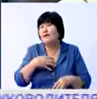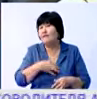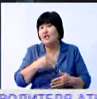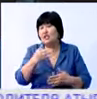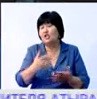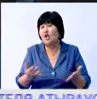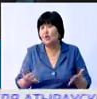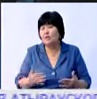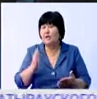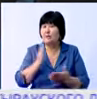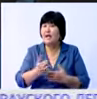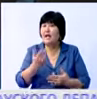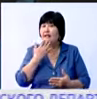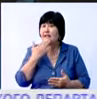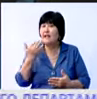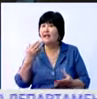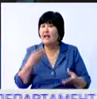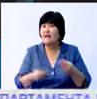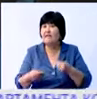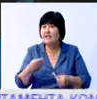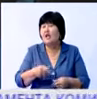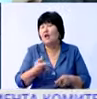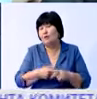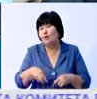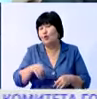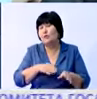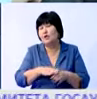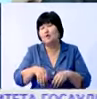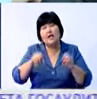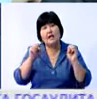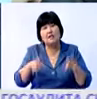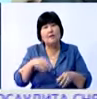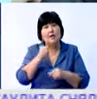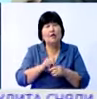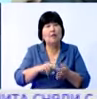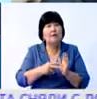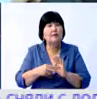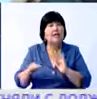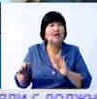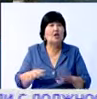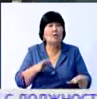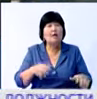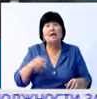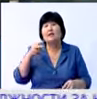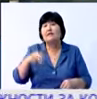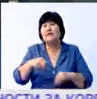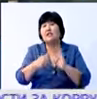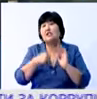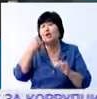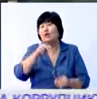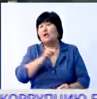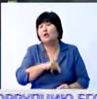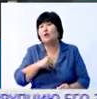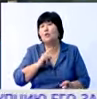привлечение прямых иностранных инвестиций в этой связи в области реализуется специально разработанный план мероприятий 2016 года